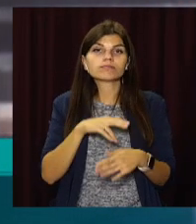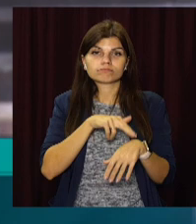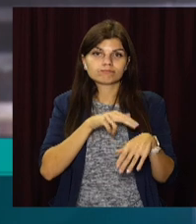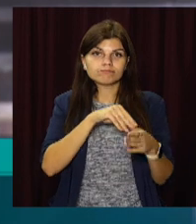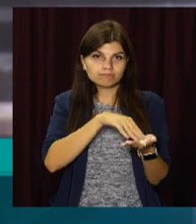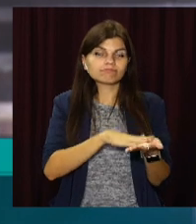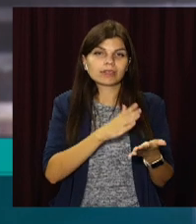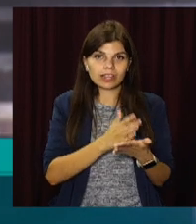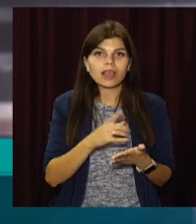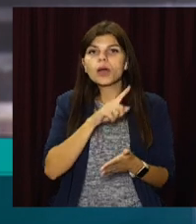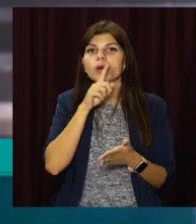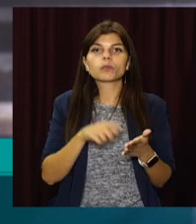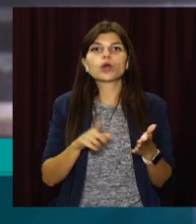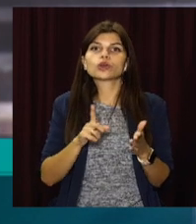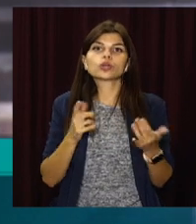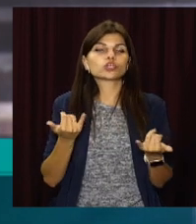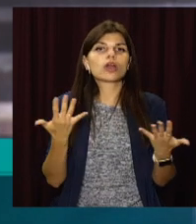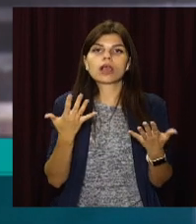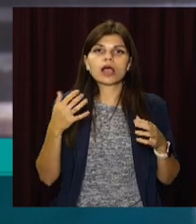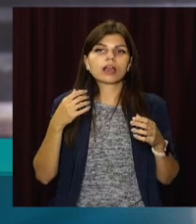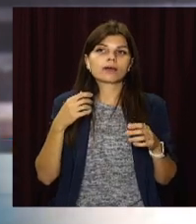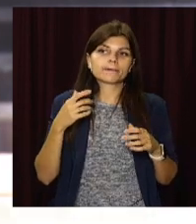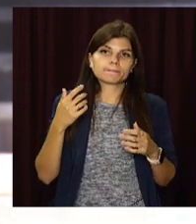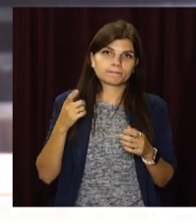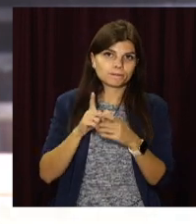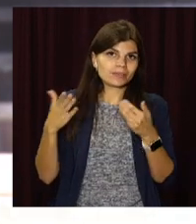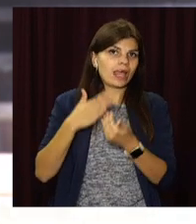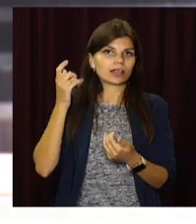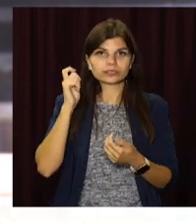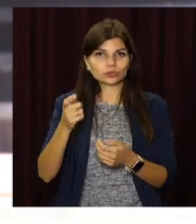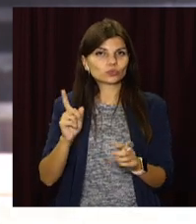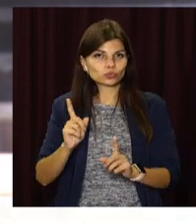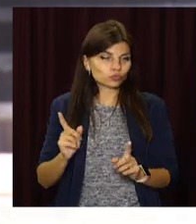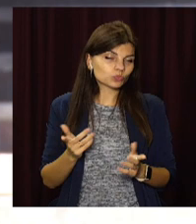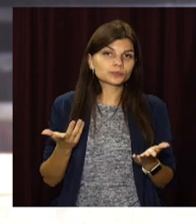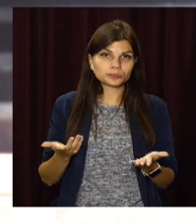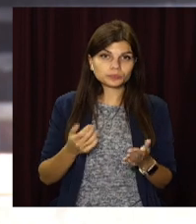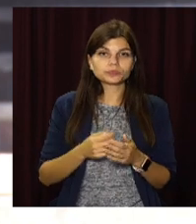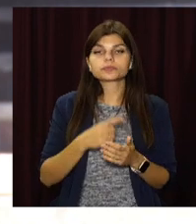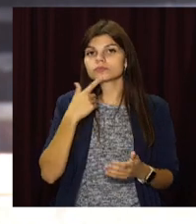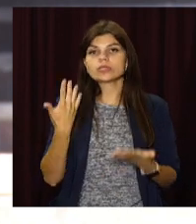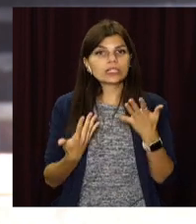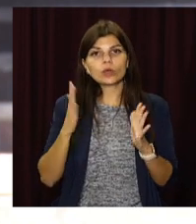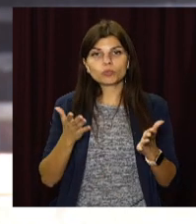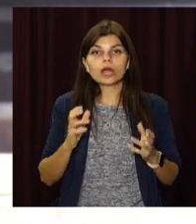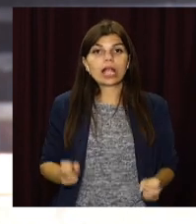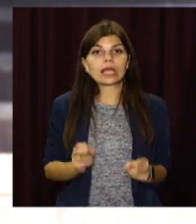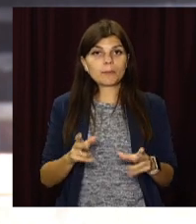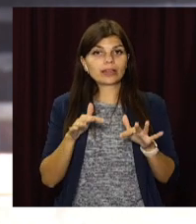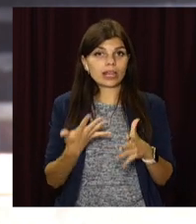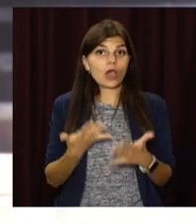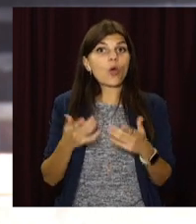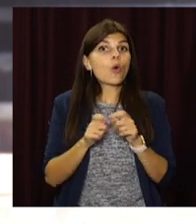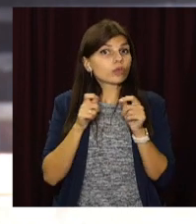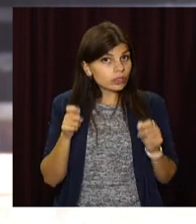Вирішується питання щодо надання правової кваліфікації цього конфлікту. У разі, якщо буде відкрито кримінальне провадження,